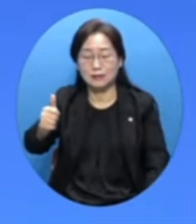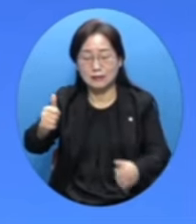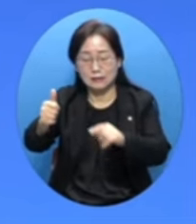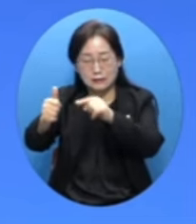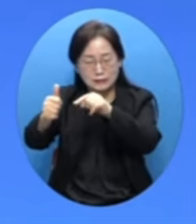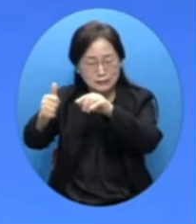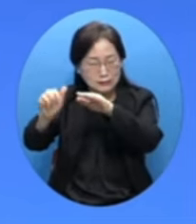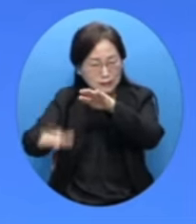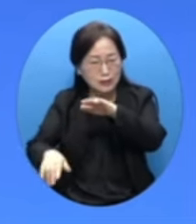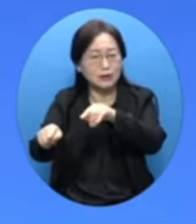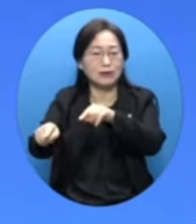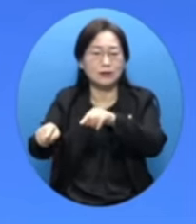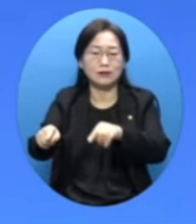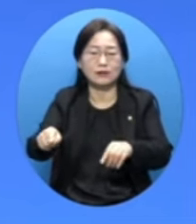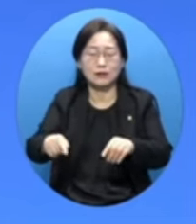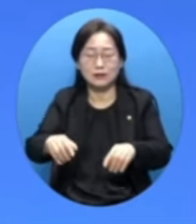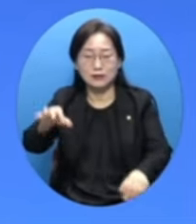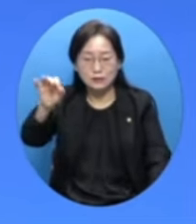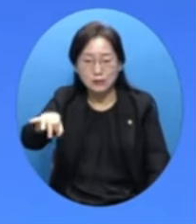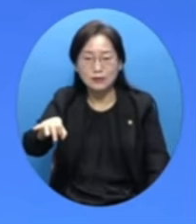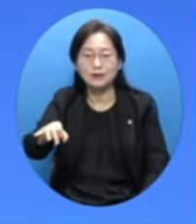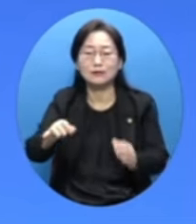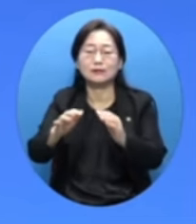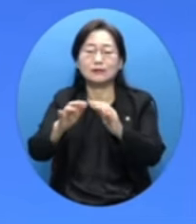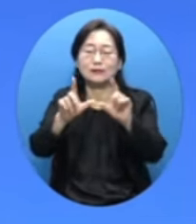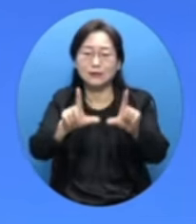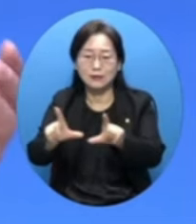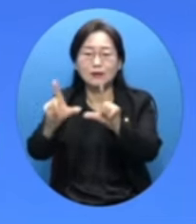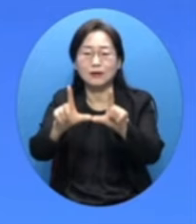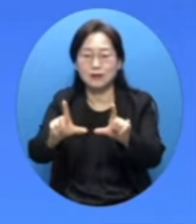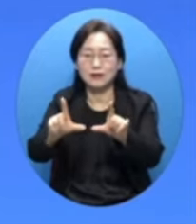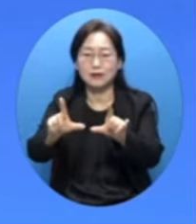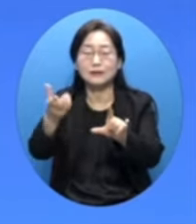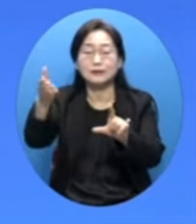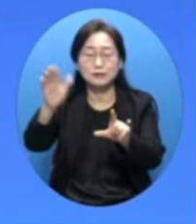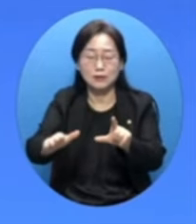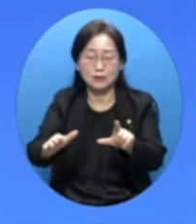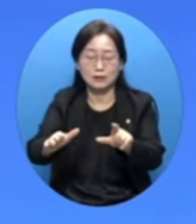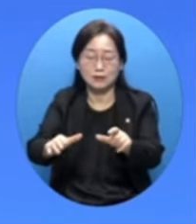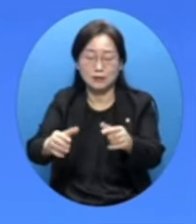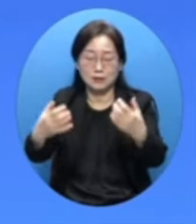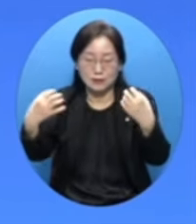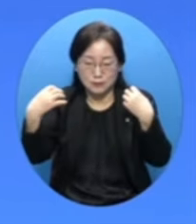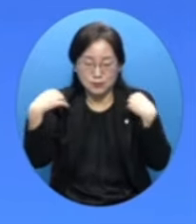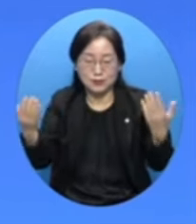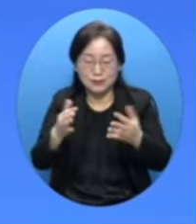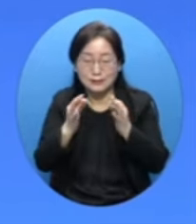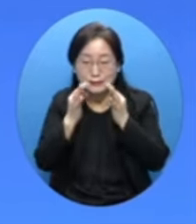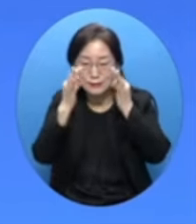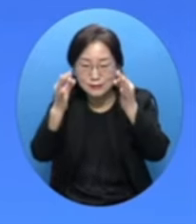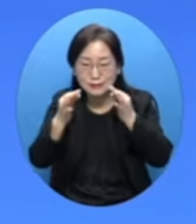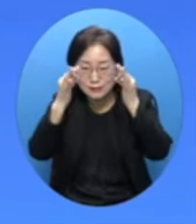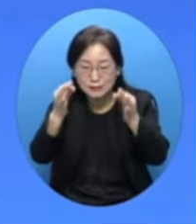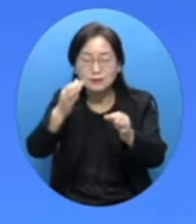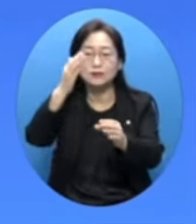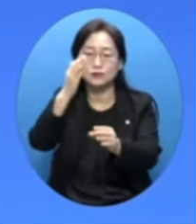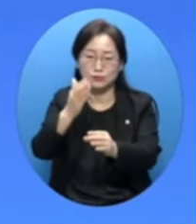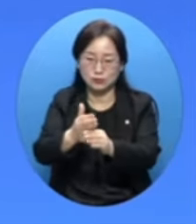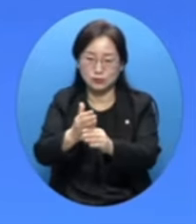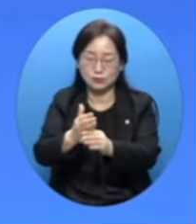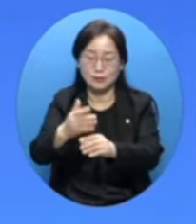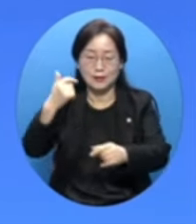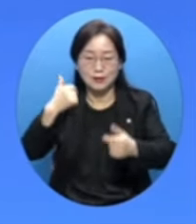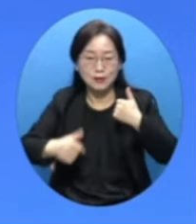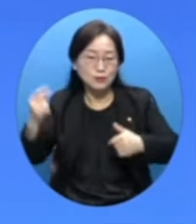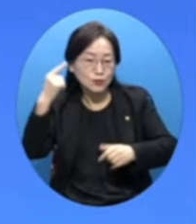천한 인생을 살고 있지만 맡은 일에 최선을고 있는 그들에게 기